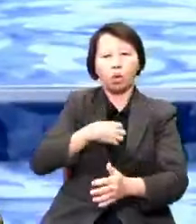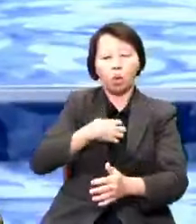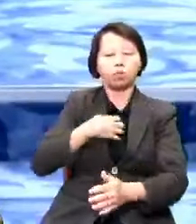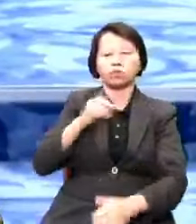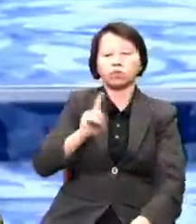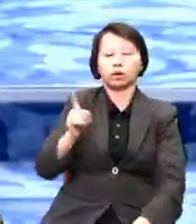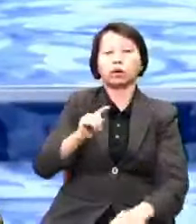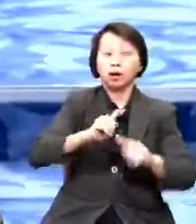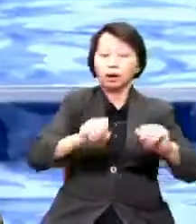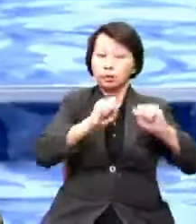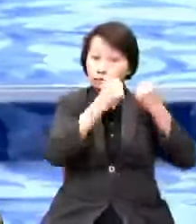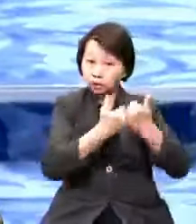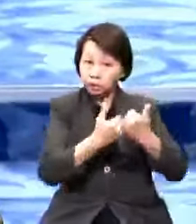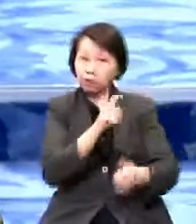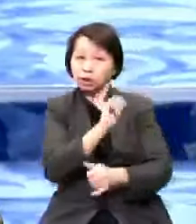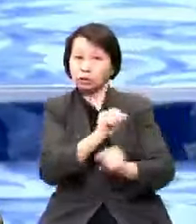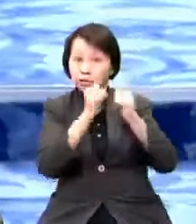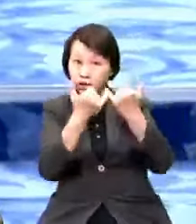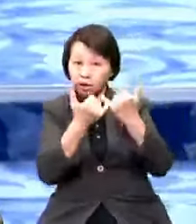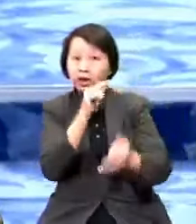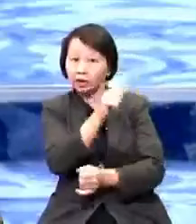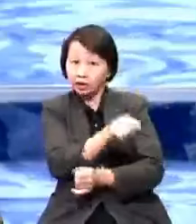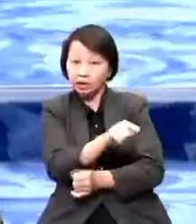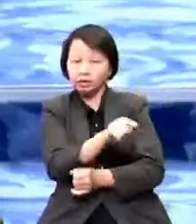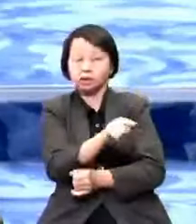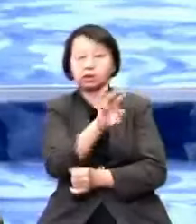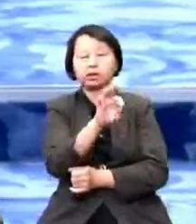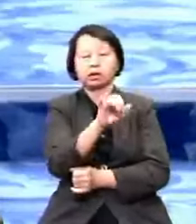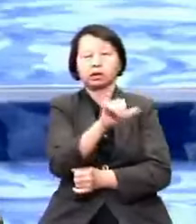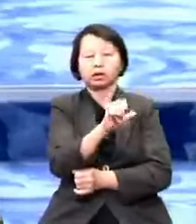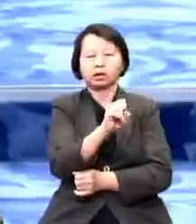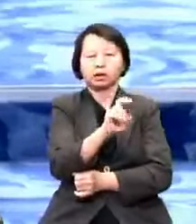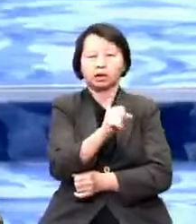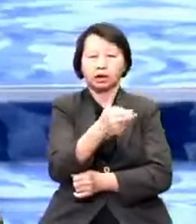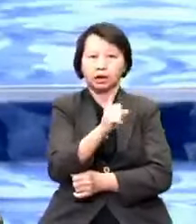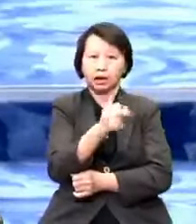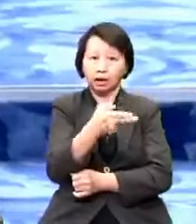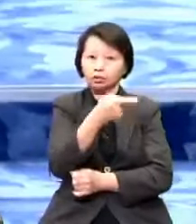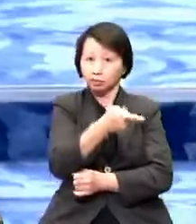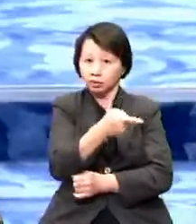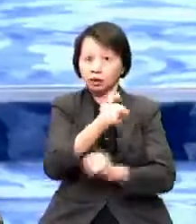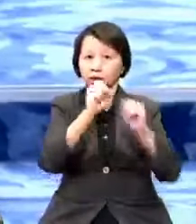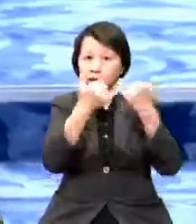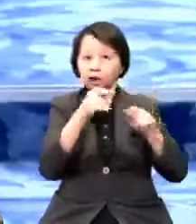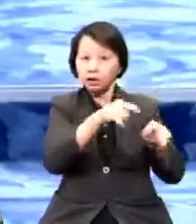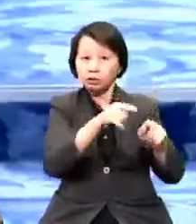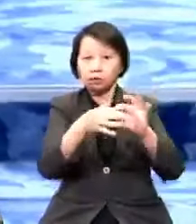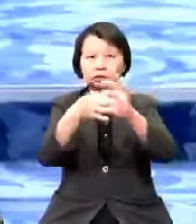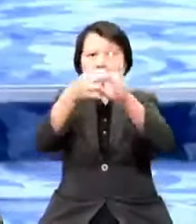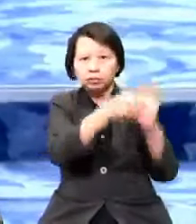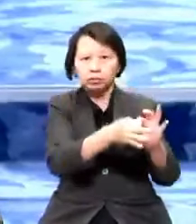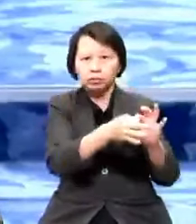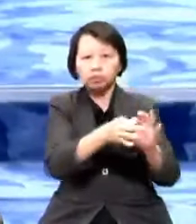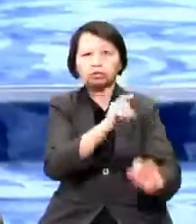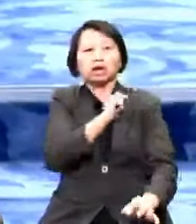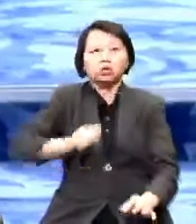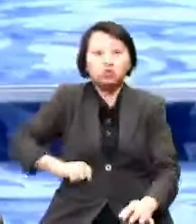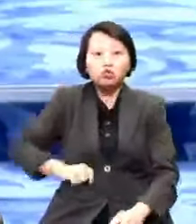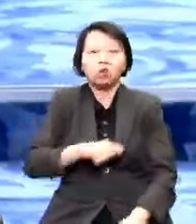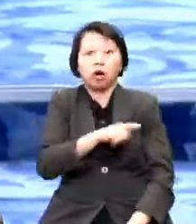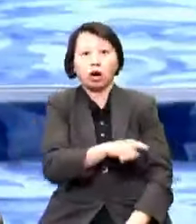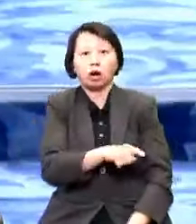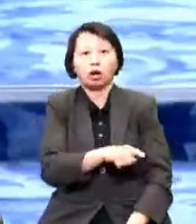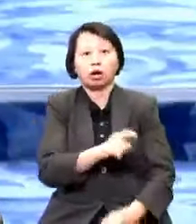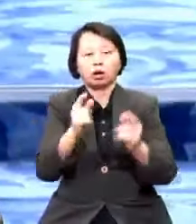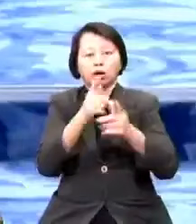kemudian Syarikat yang berkenaan itu sekarang ya ee itu dimiliki oleh tuanku